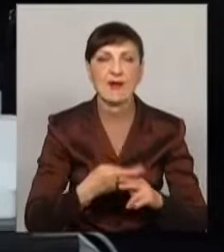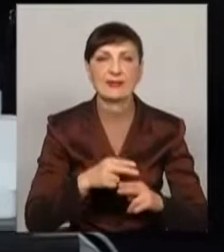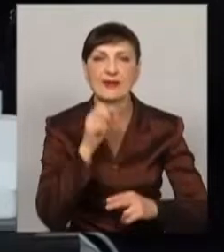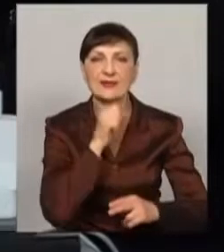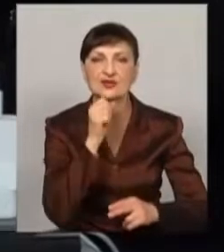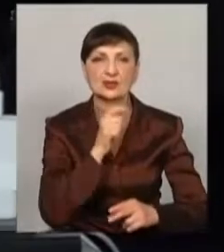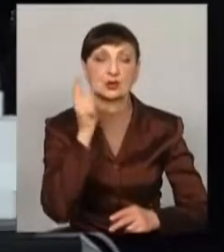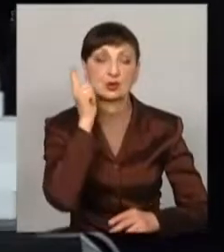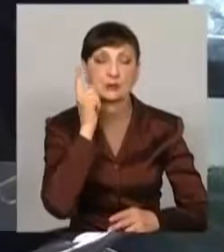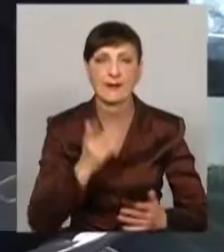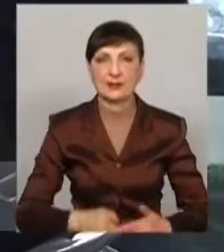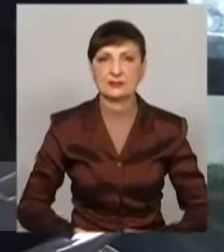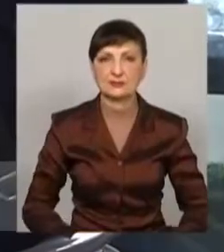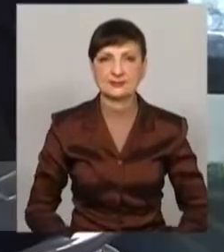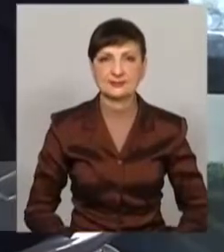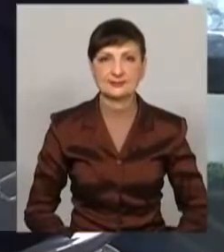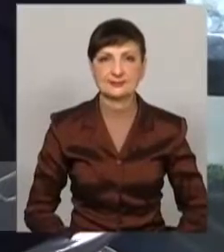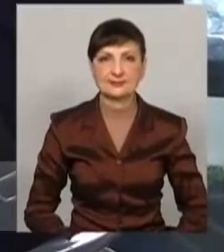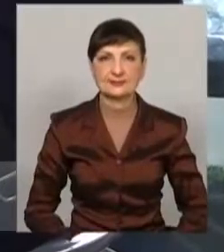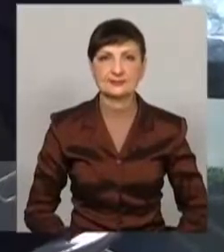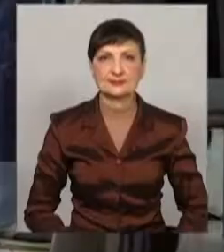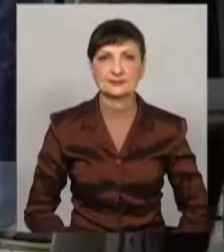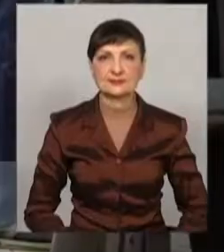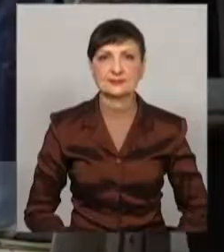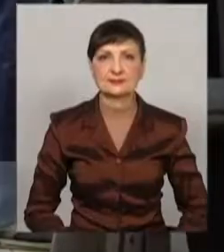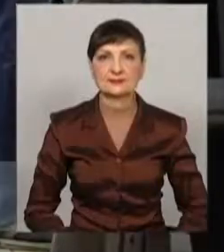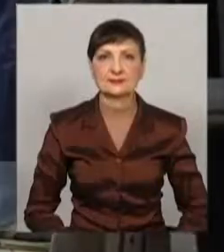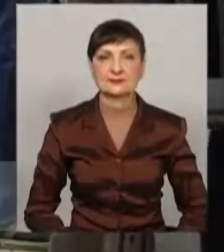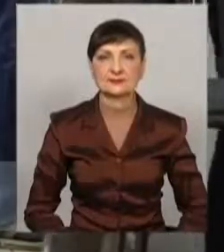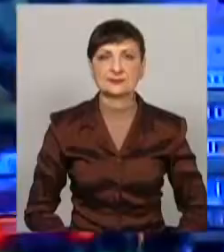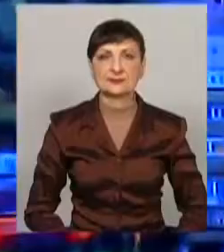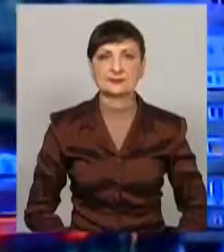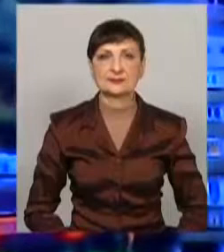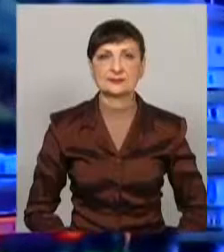хищение мобильных телефонов. Салтанат Нургалиева, Сагынгали Мунайтпасов, телеканал Алматы.